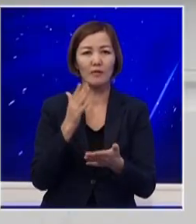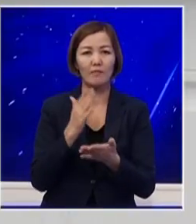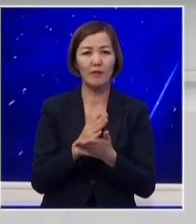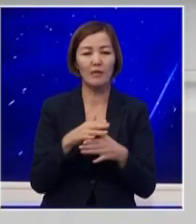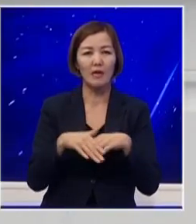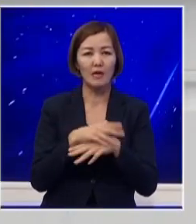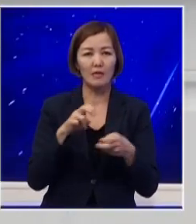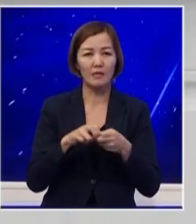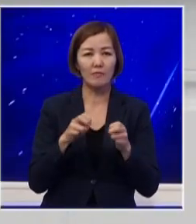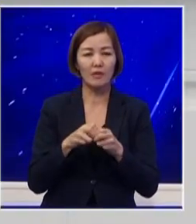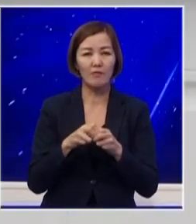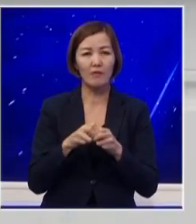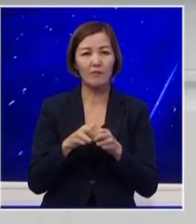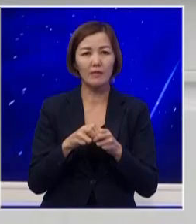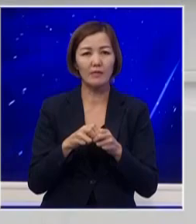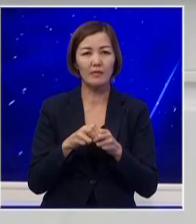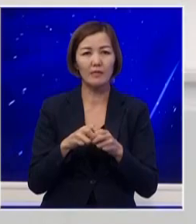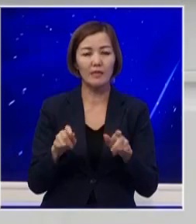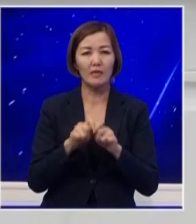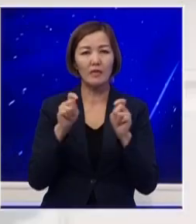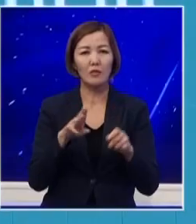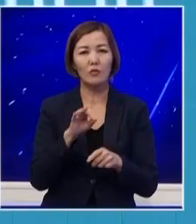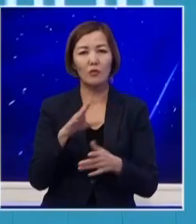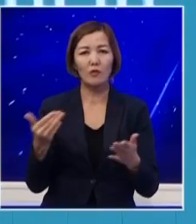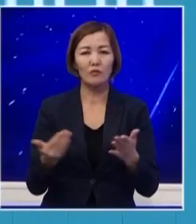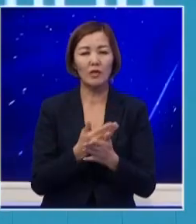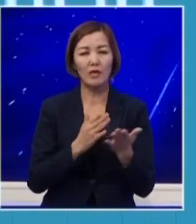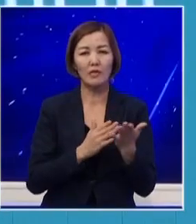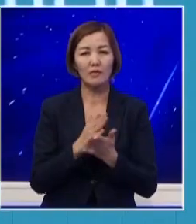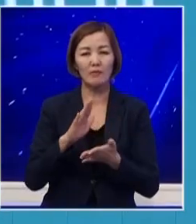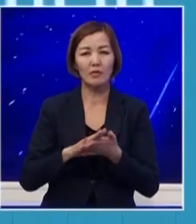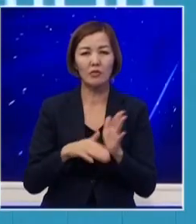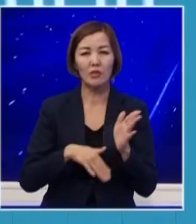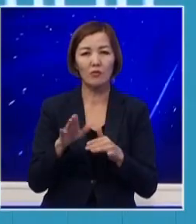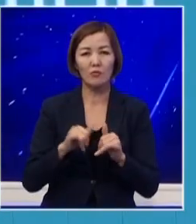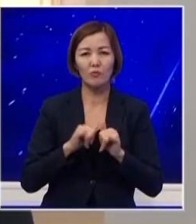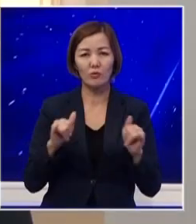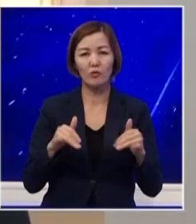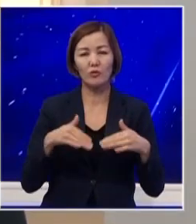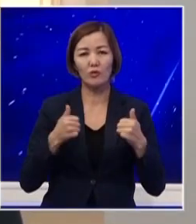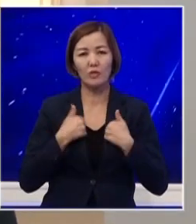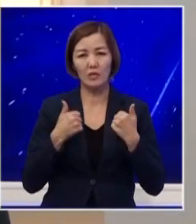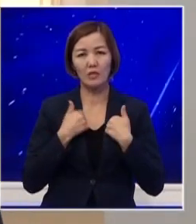халықтың проблемасын елден ерек білетін Ләззат Тұрлашев жаңа қызметте тұрғындардың әл-ауқатын жақсартуға тырысамын дейді.